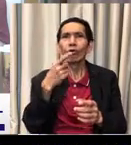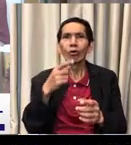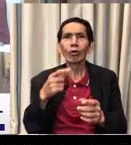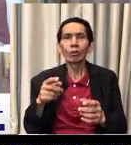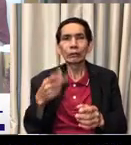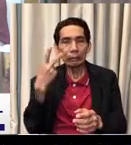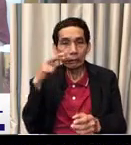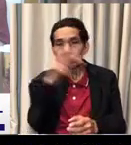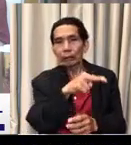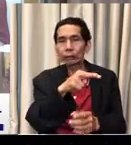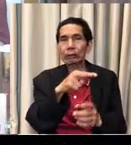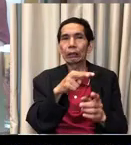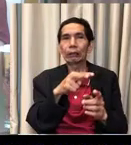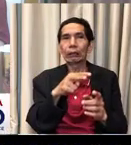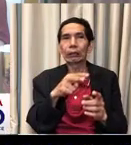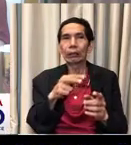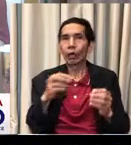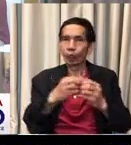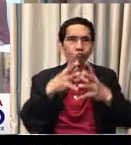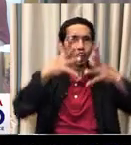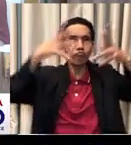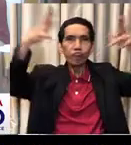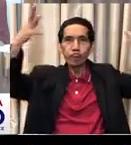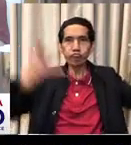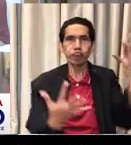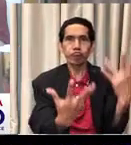na ganun kalaki yung ano.